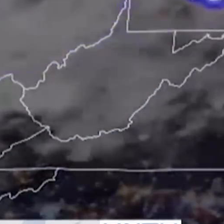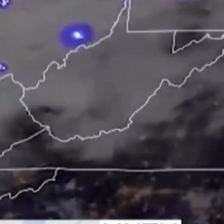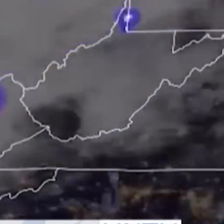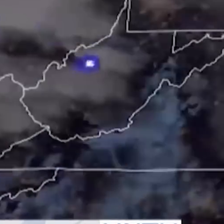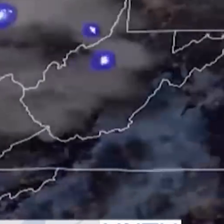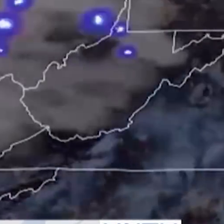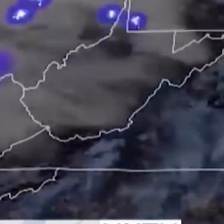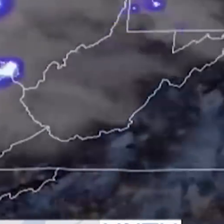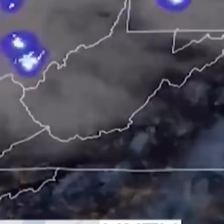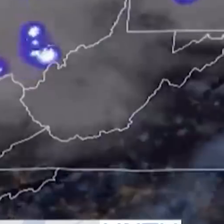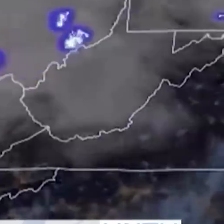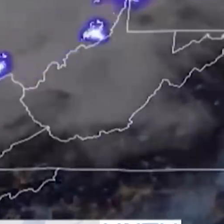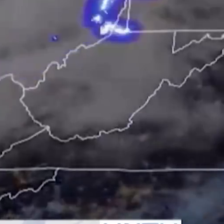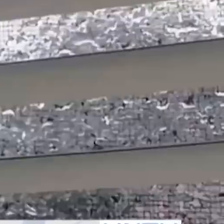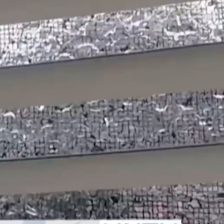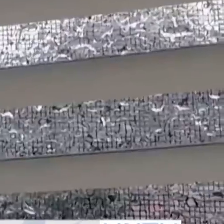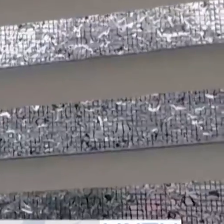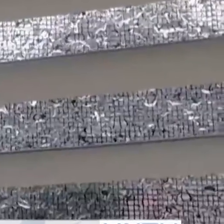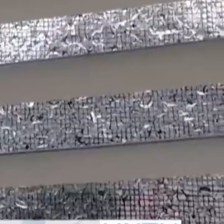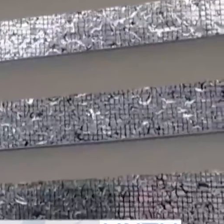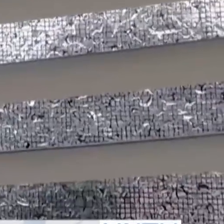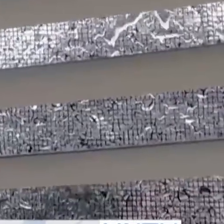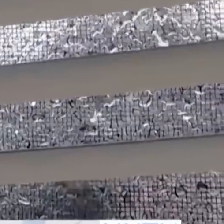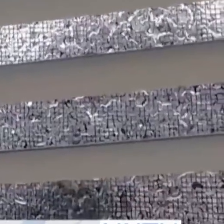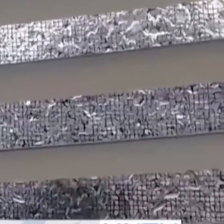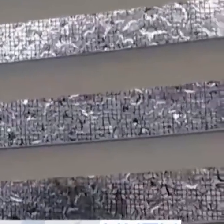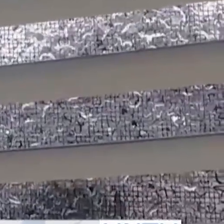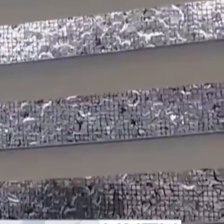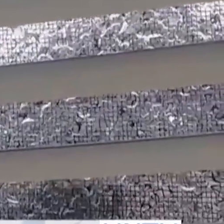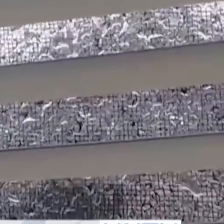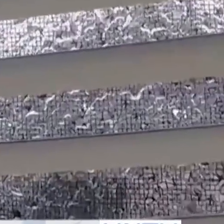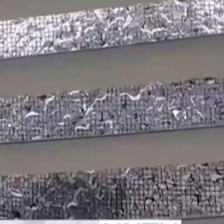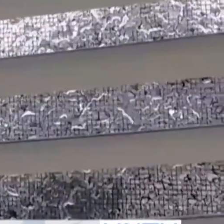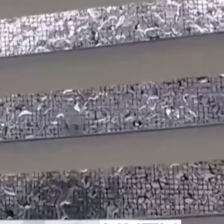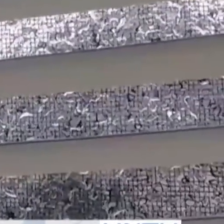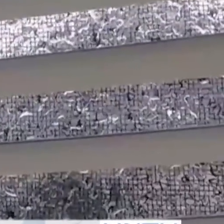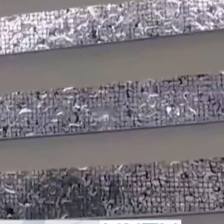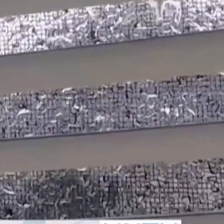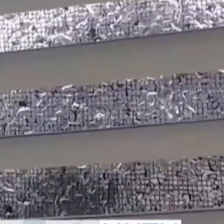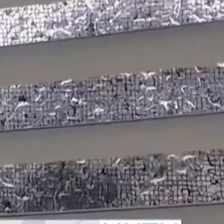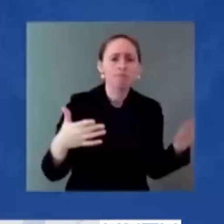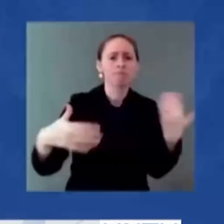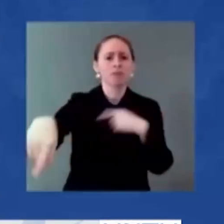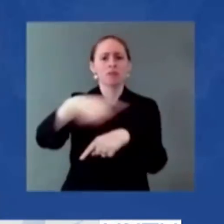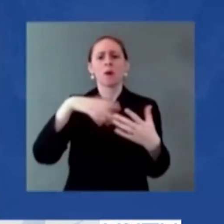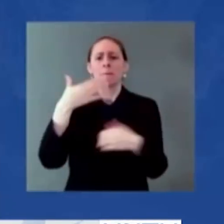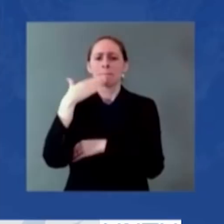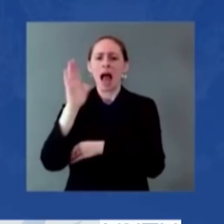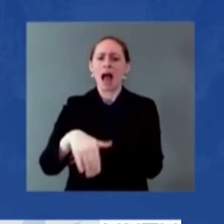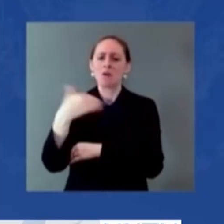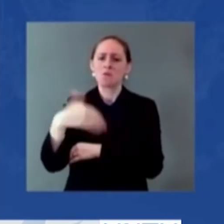na isa sa pinakamatinding storm outbreak sa kasaysayan ng Amerika. Pinakamatinding napinsala ang estado ng Kentucky.